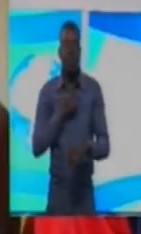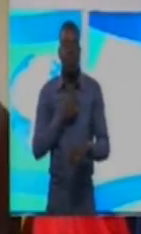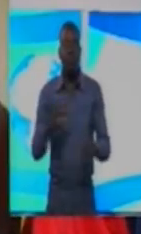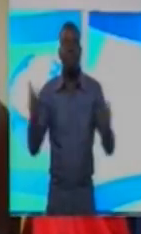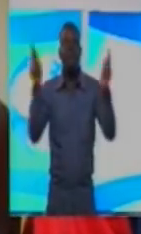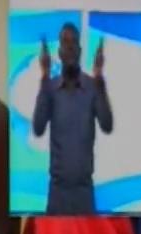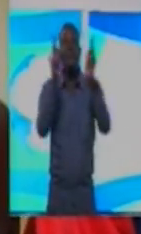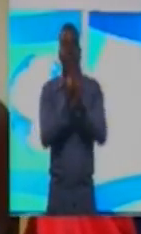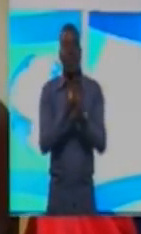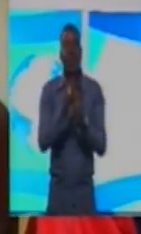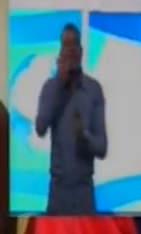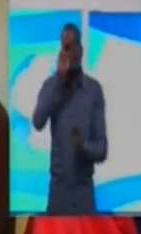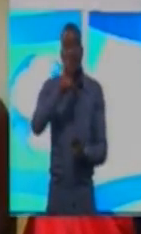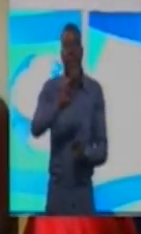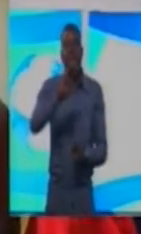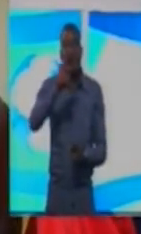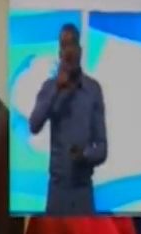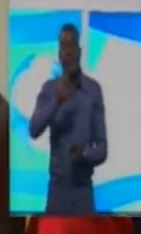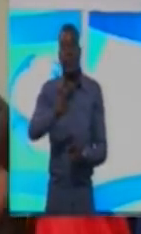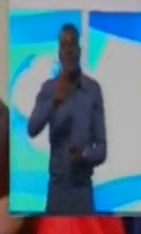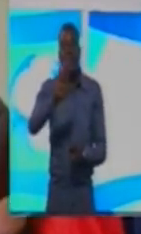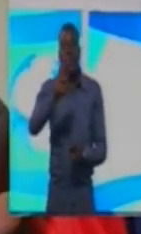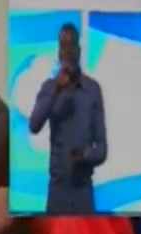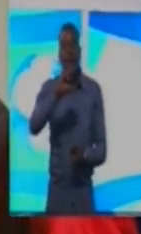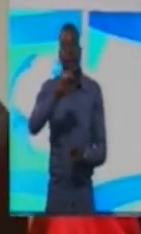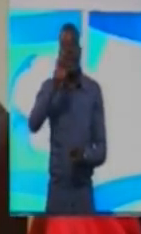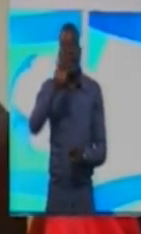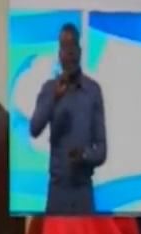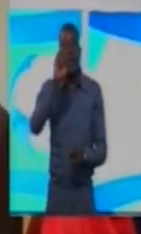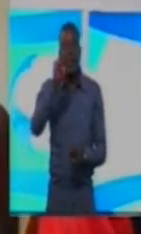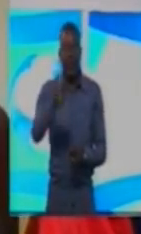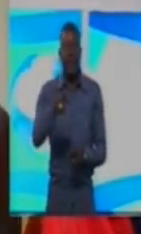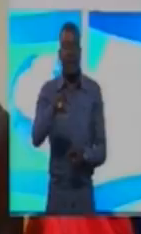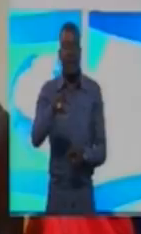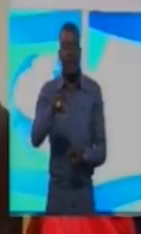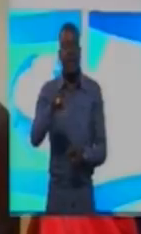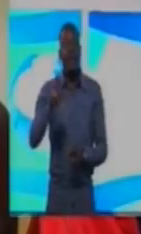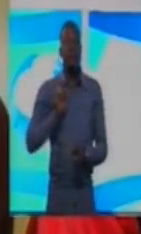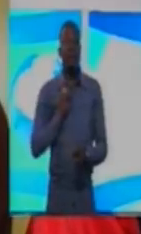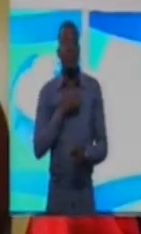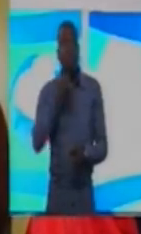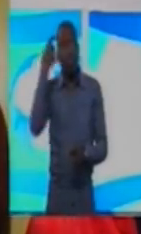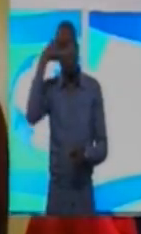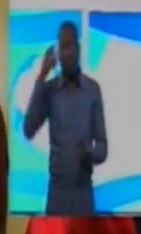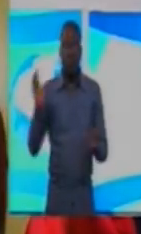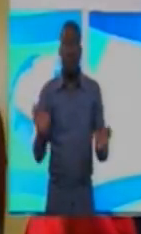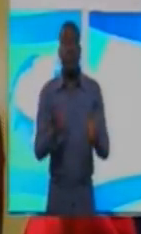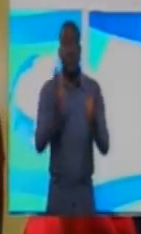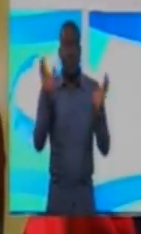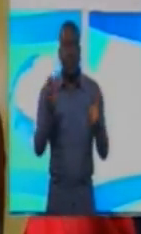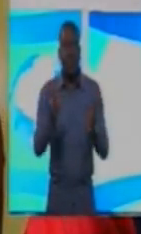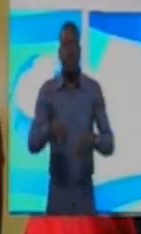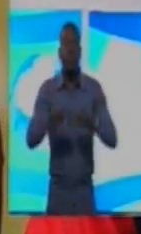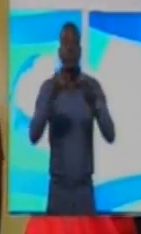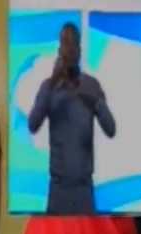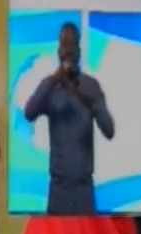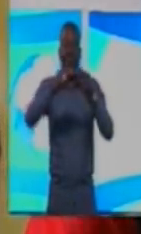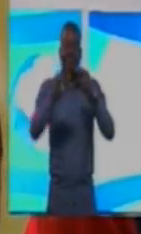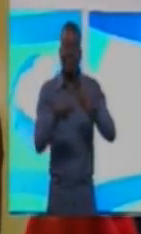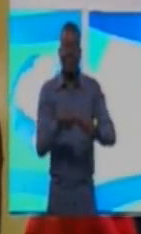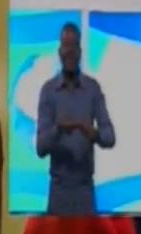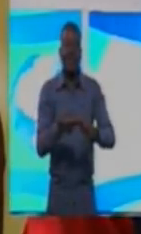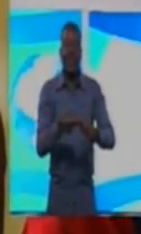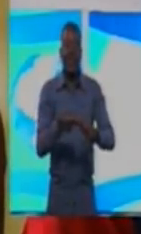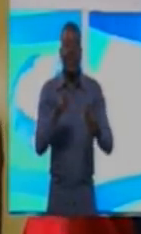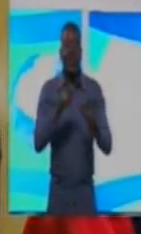BNSP. Donc, eux-mêmes, ils nous félicitent. Ils ont même donné leur numéro. Au lieu que